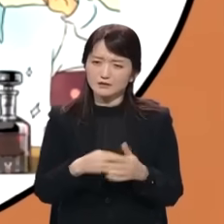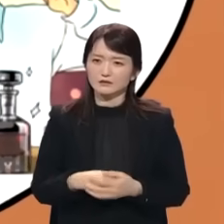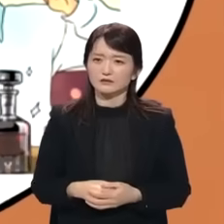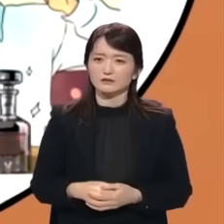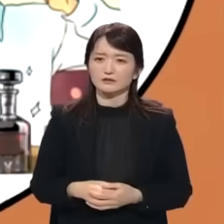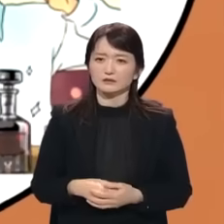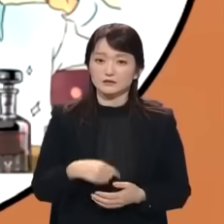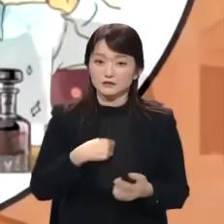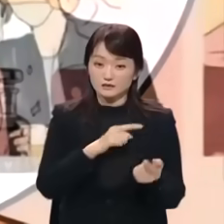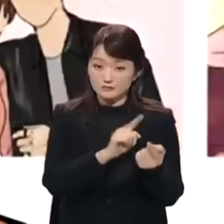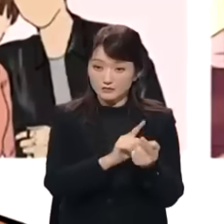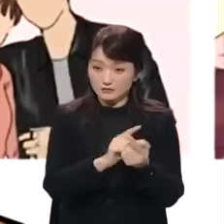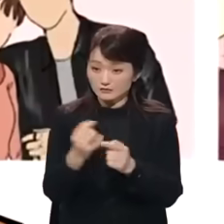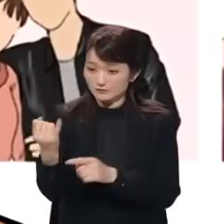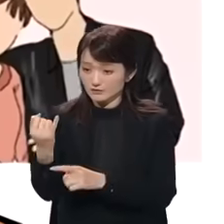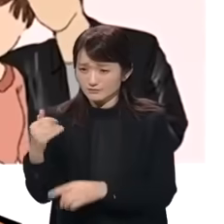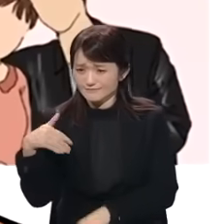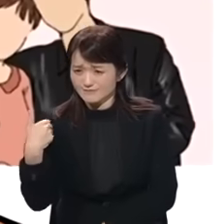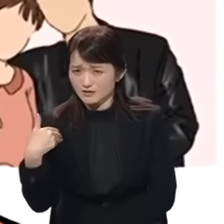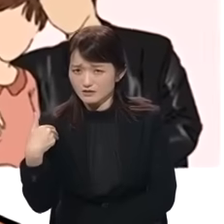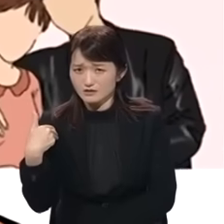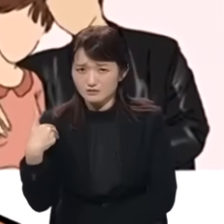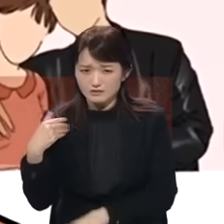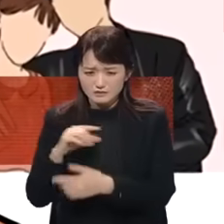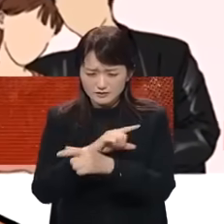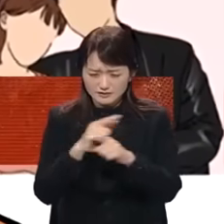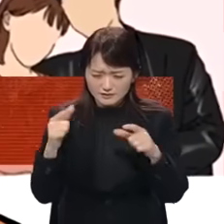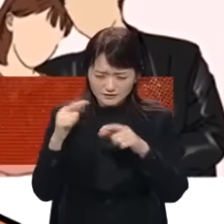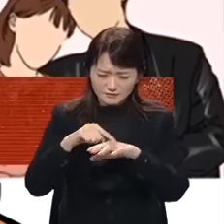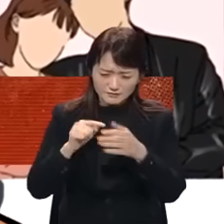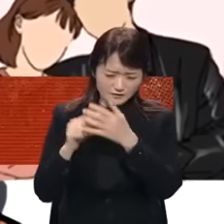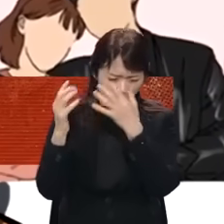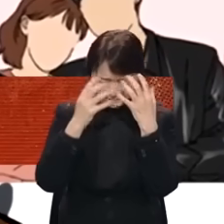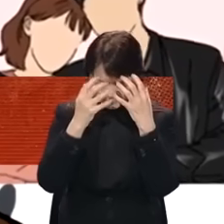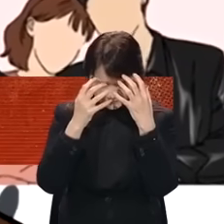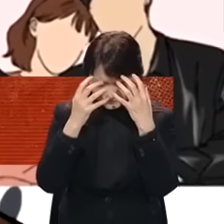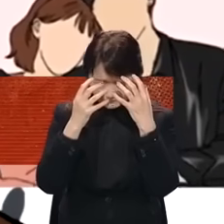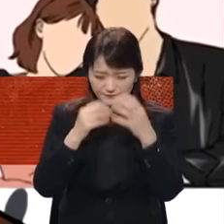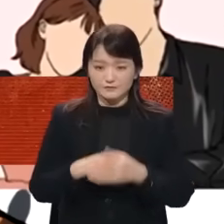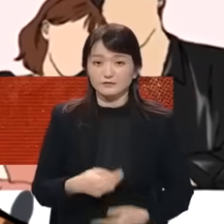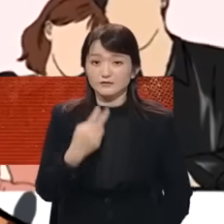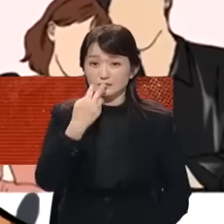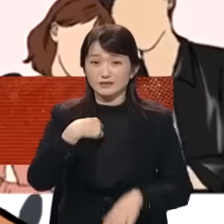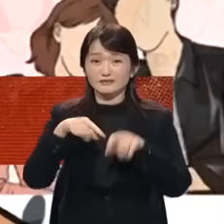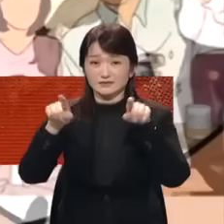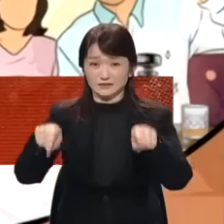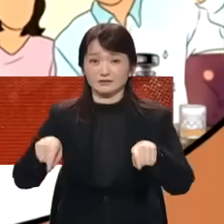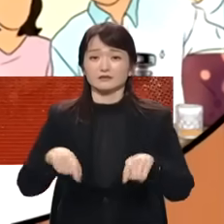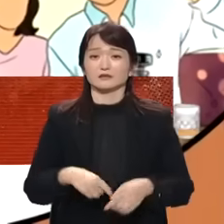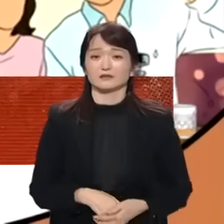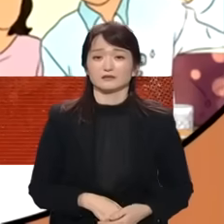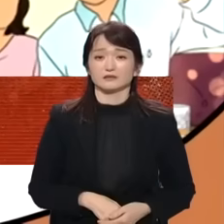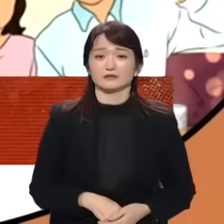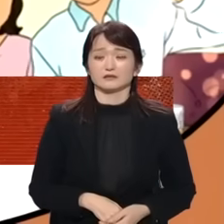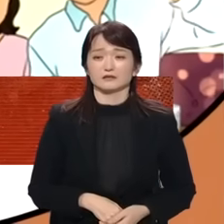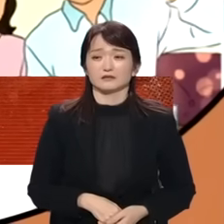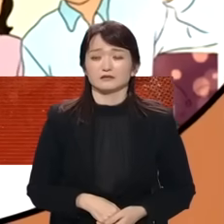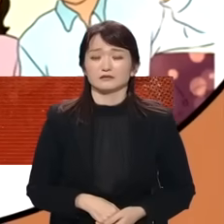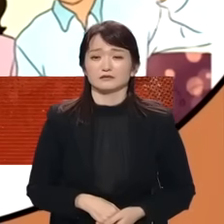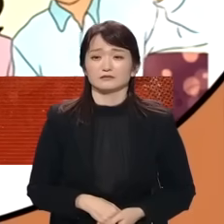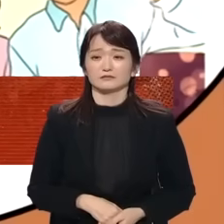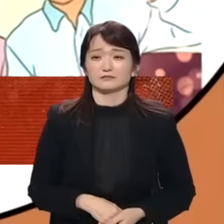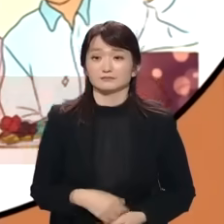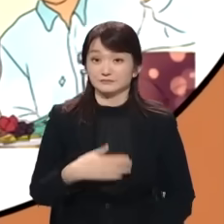바람을 피운 거라는 뭐 그런 굉장히 복합적인 감정들에 시달리게 됩니다 양다리였어 양다리 그렇죠 그래서 이제이